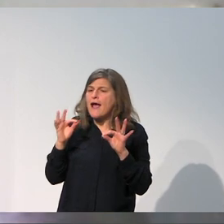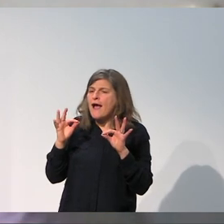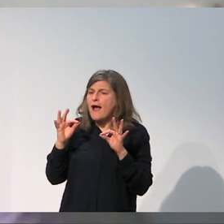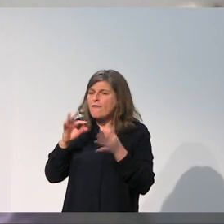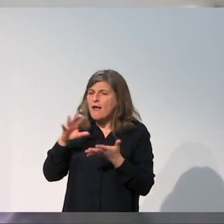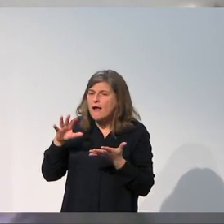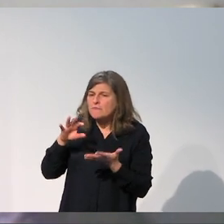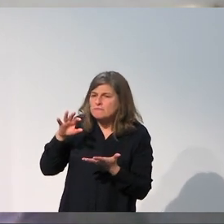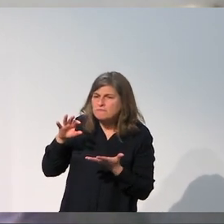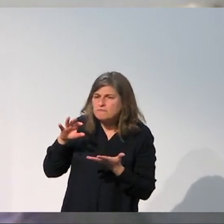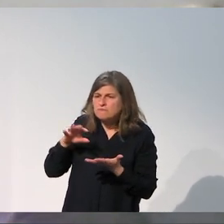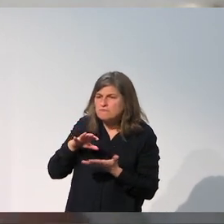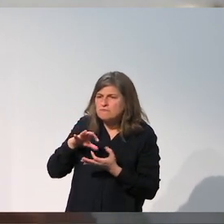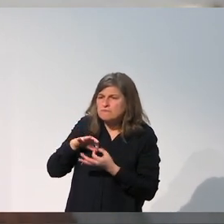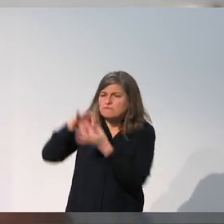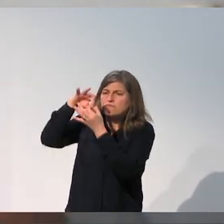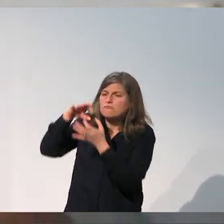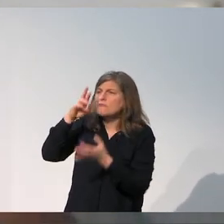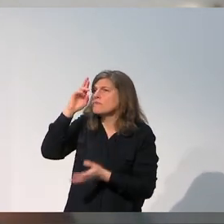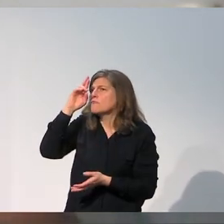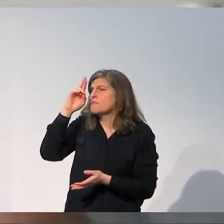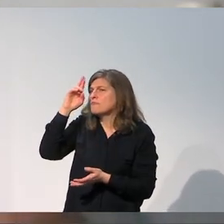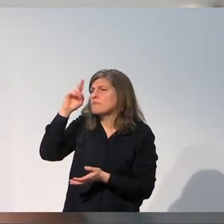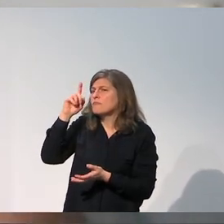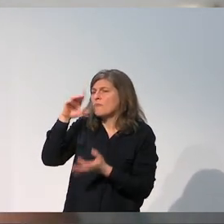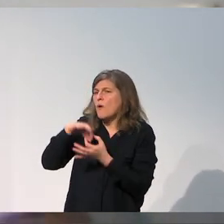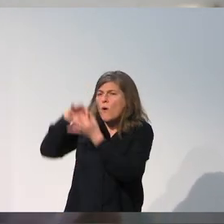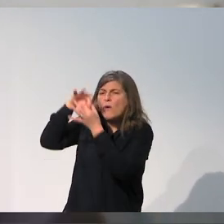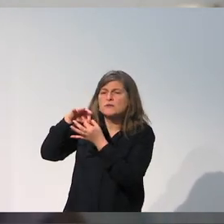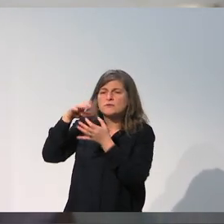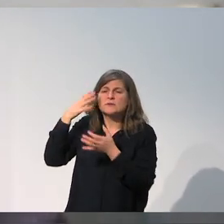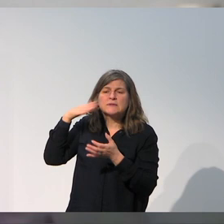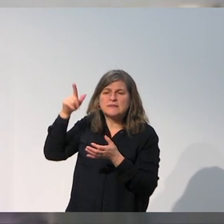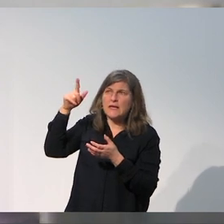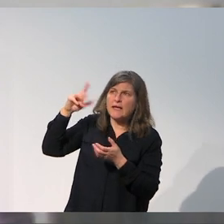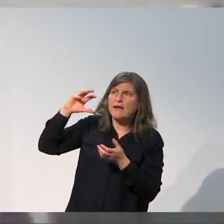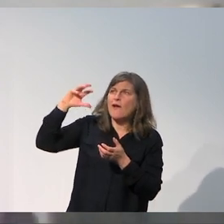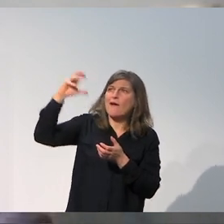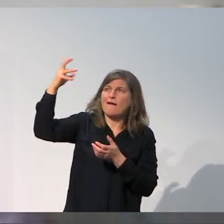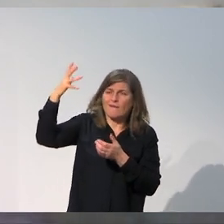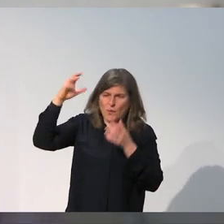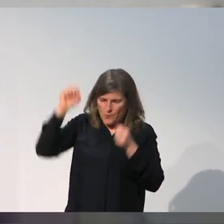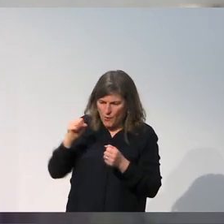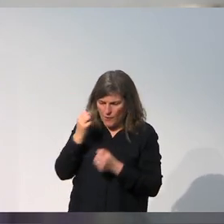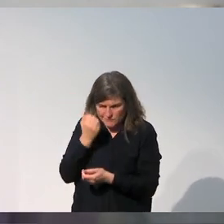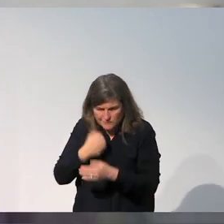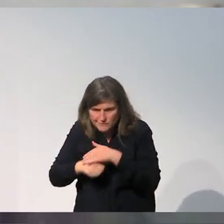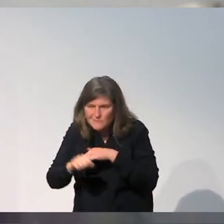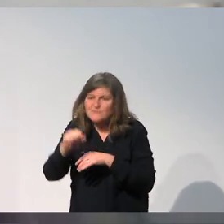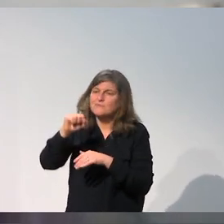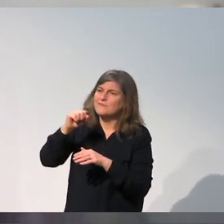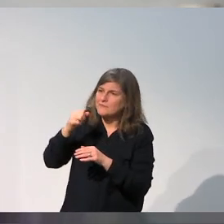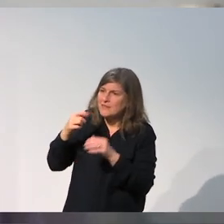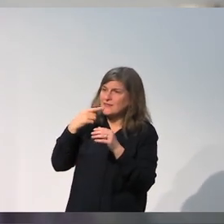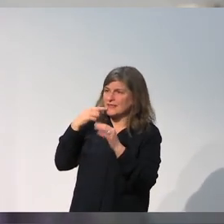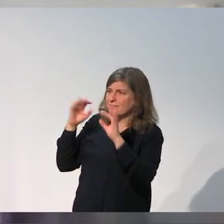dans laquelle on est, c'est cette très belle idée que la philosophie serait née grâce au soleil, parce qu'on pouvait, avec sa lumière, y voir la précision des contours et